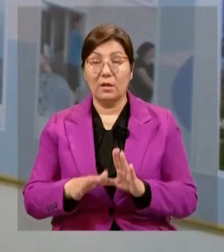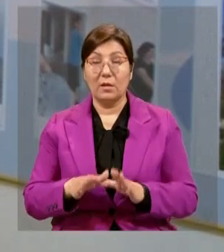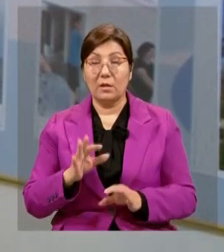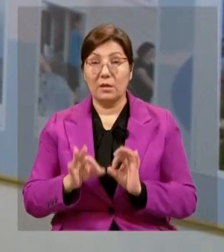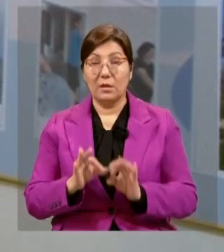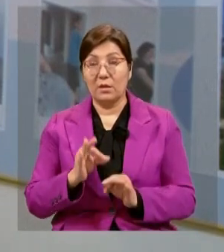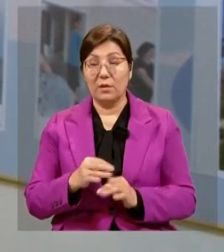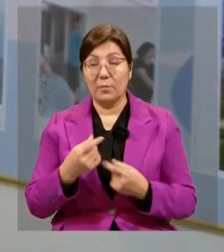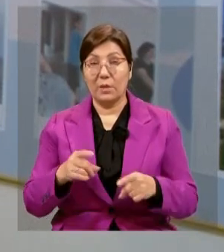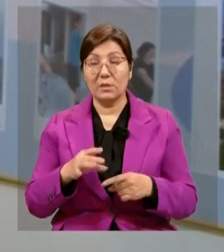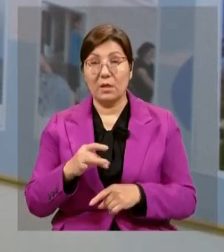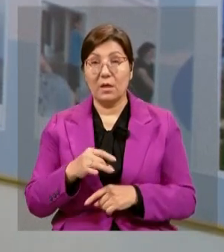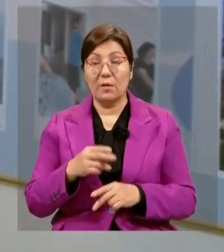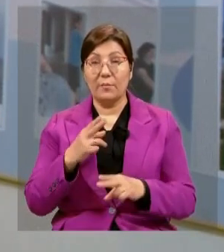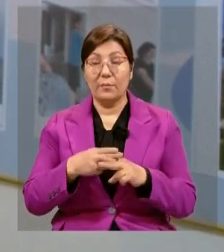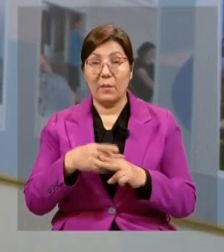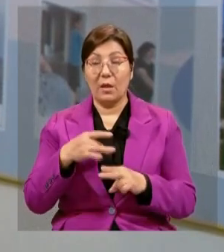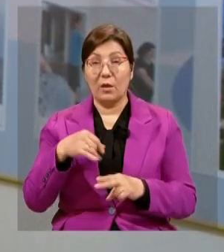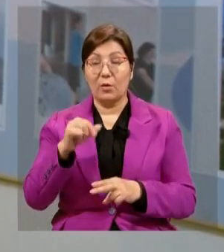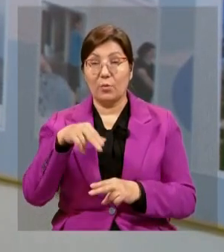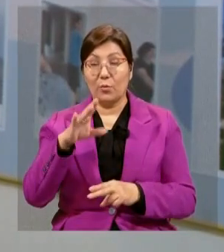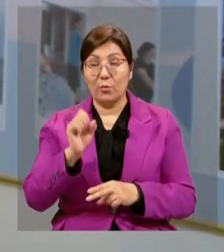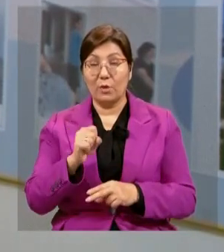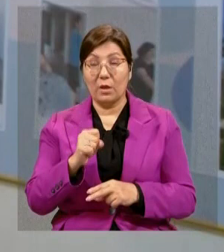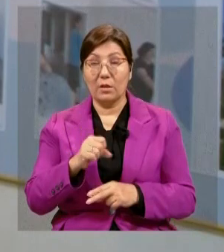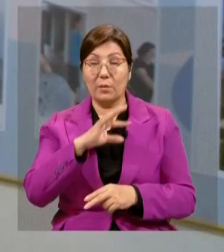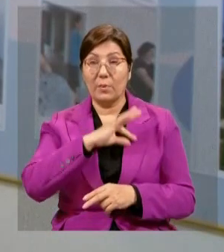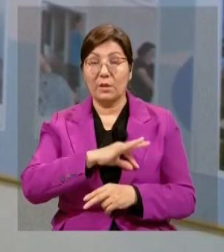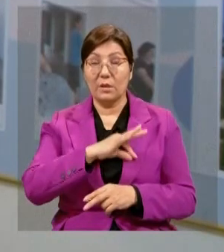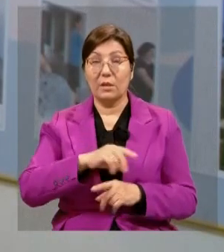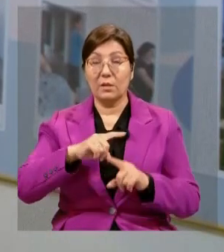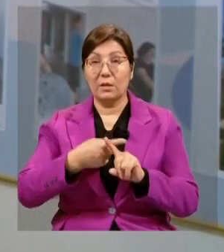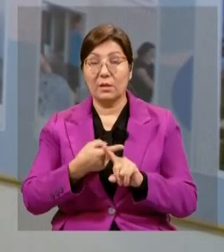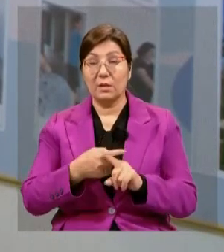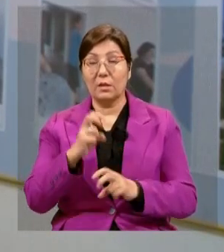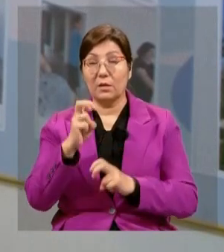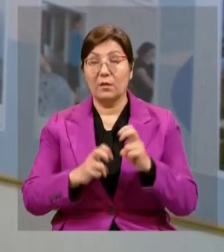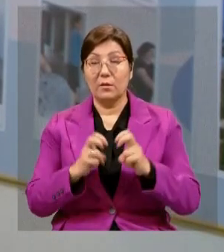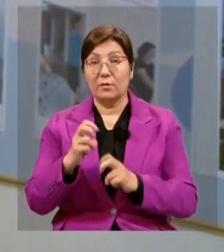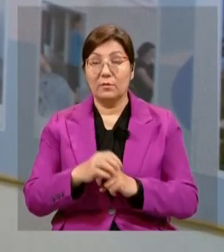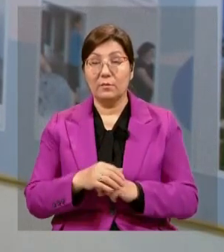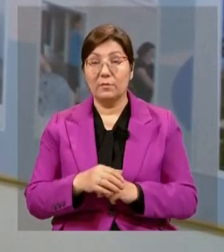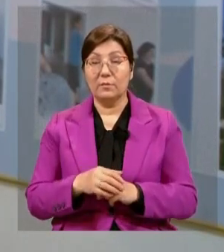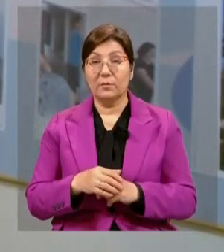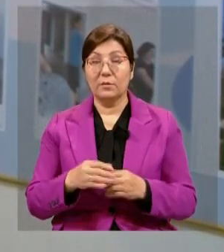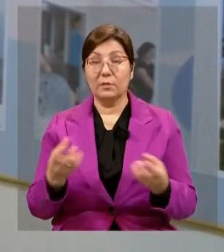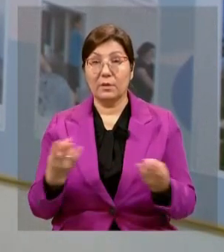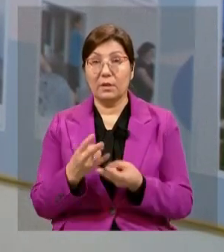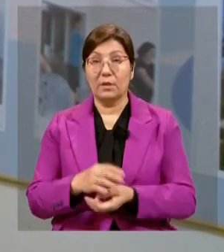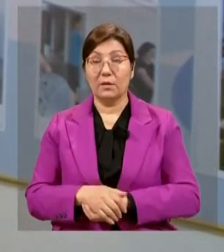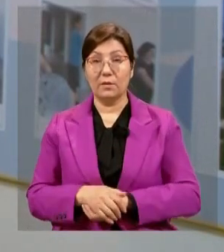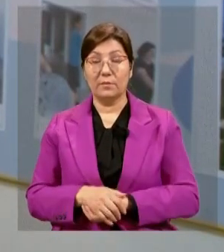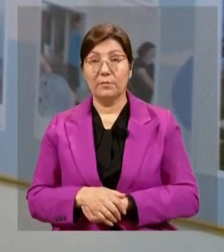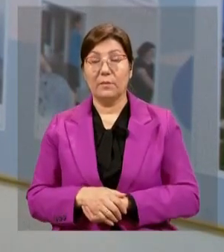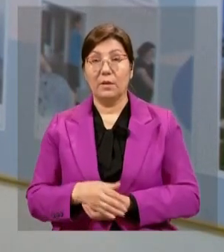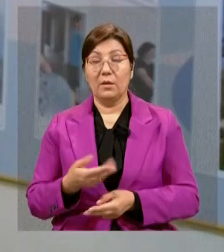ядролық рудан пайдаланатын осындай бір техникалық завод, фабрика, станция сияқты мәселелер керек.